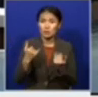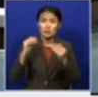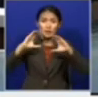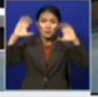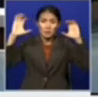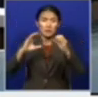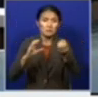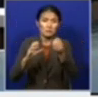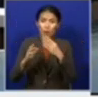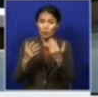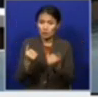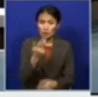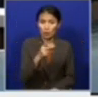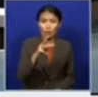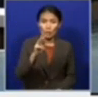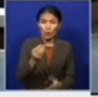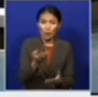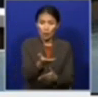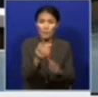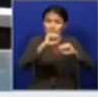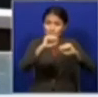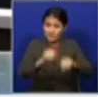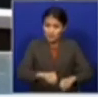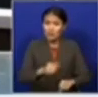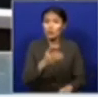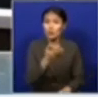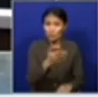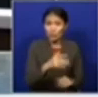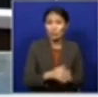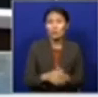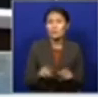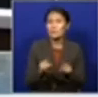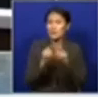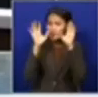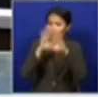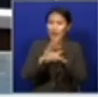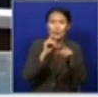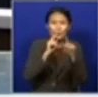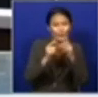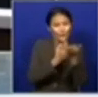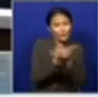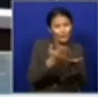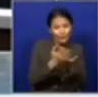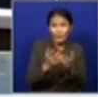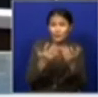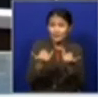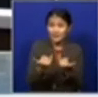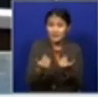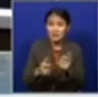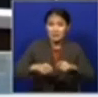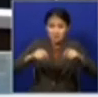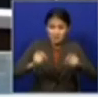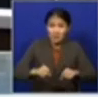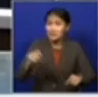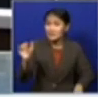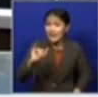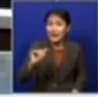อบการต่างชาติมีมูลค่ามากขนาดไหนท่านประธานที่เคารพคะในประเด็น